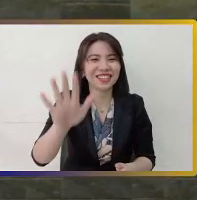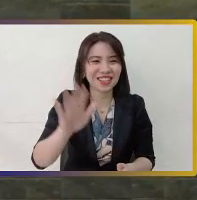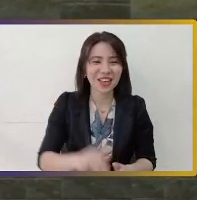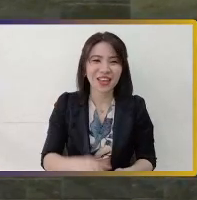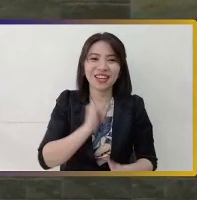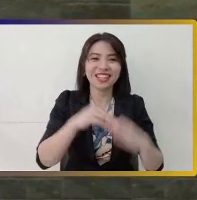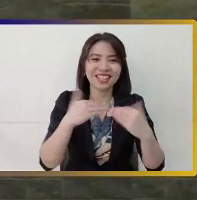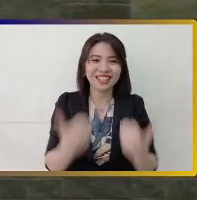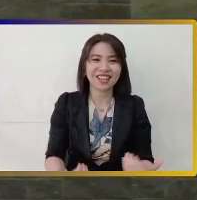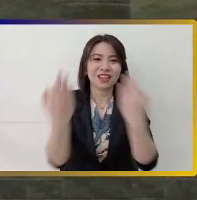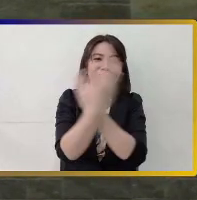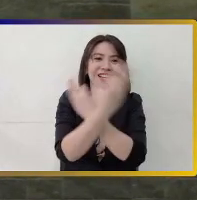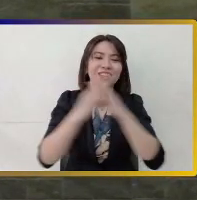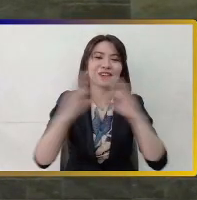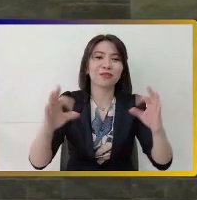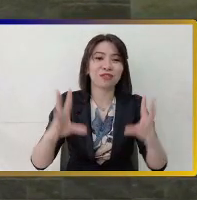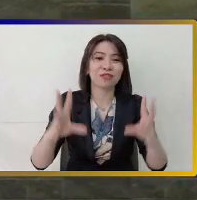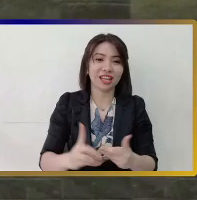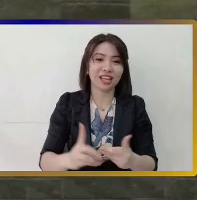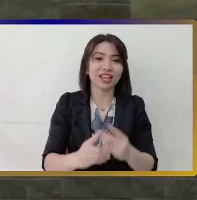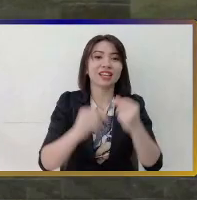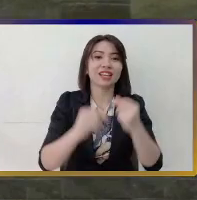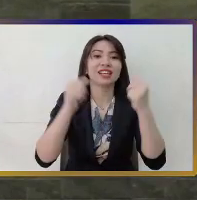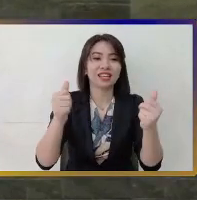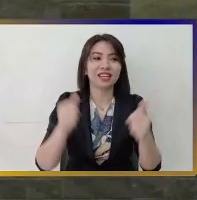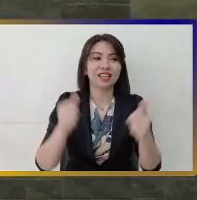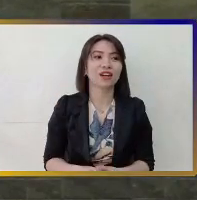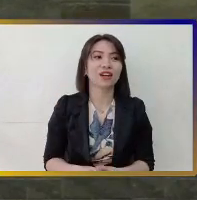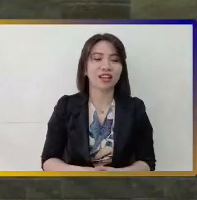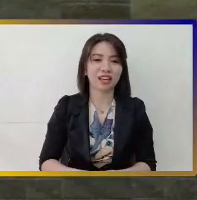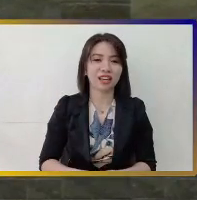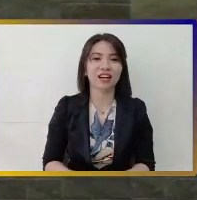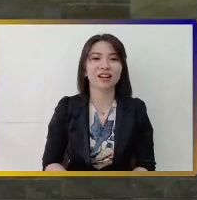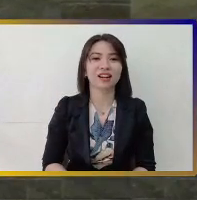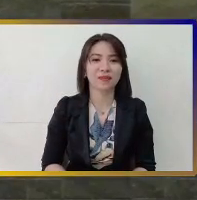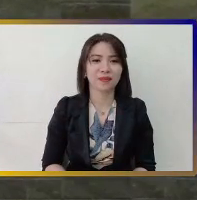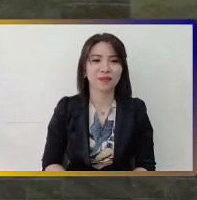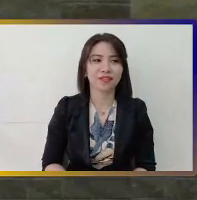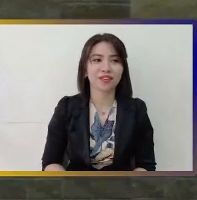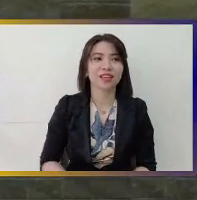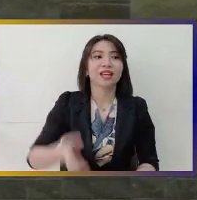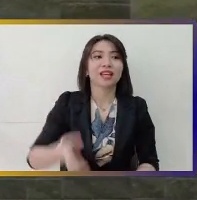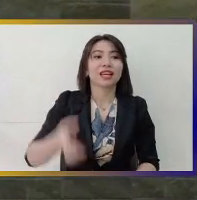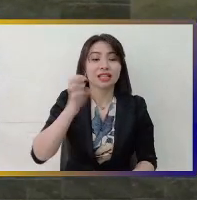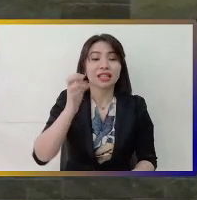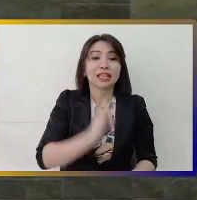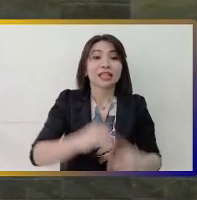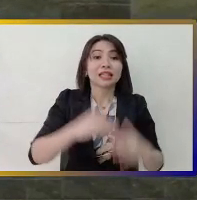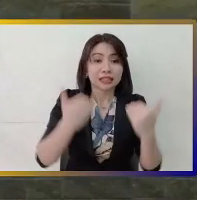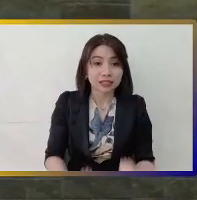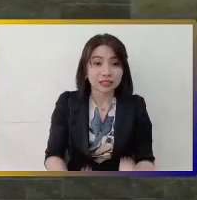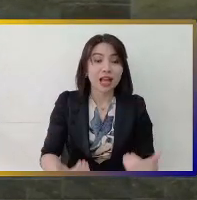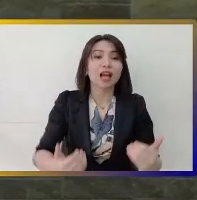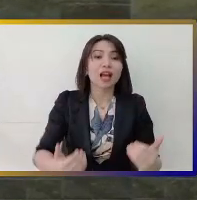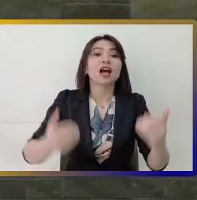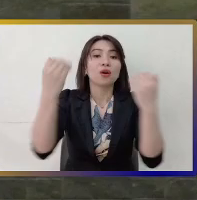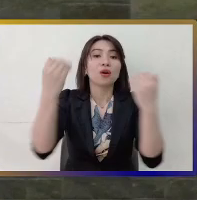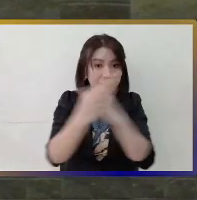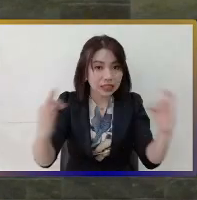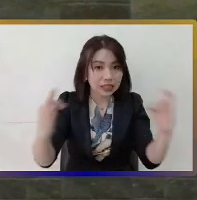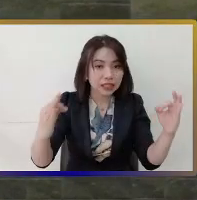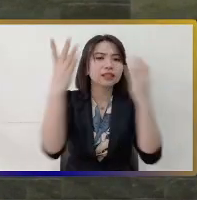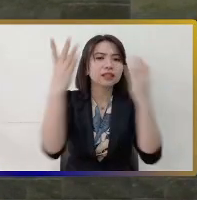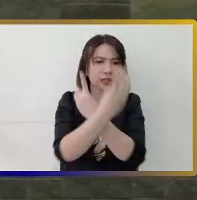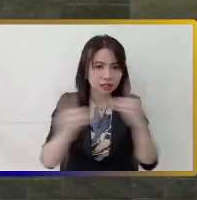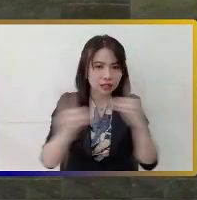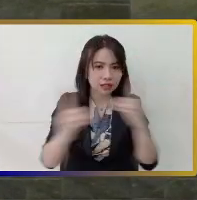Siya'y delivered, kapatid. Sabi ng Panginoon sa kanya, you are loosed. You are, you know, when you check this word loosed, kapatid, pupunta